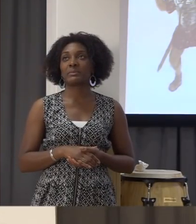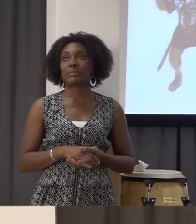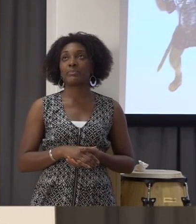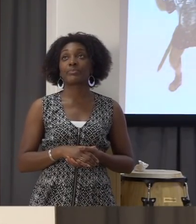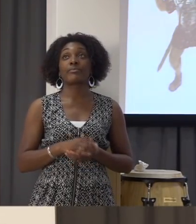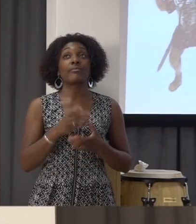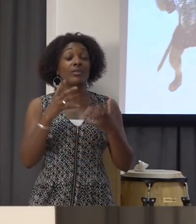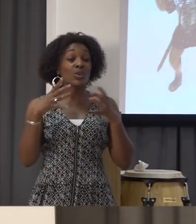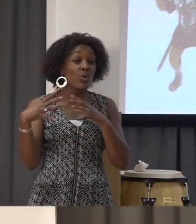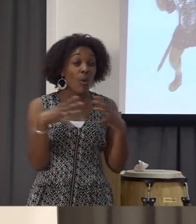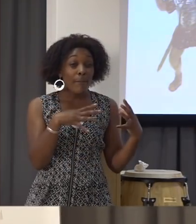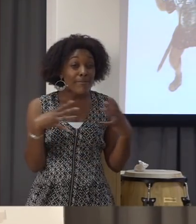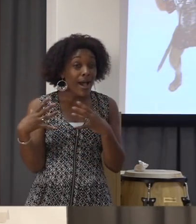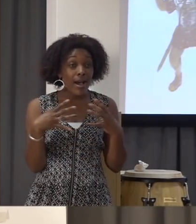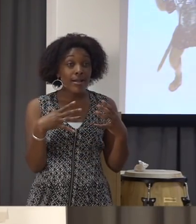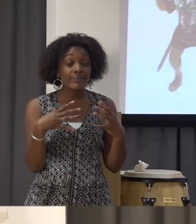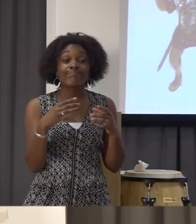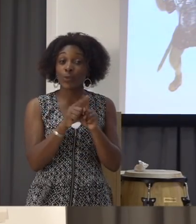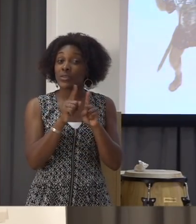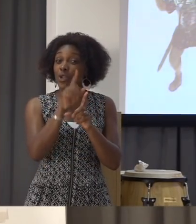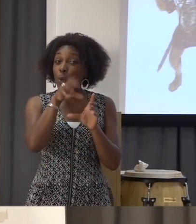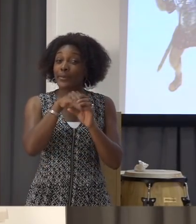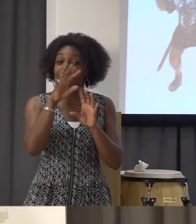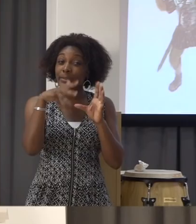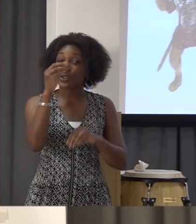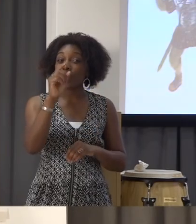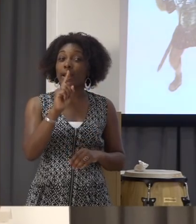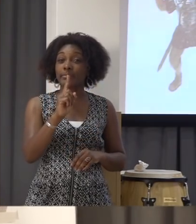Le combat est aussi spirituel.